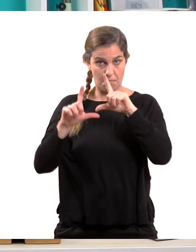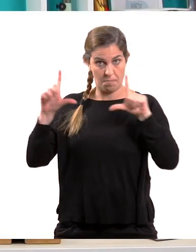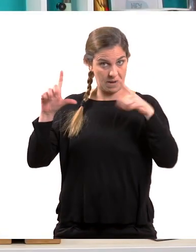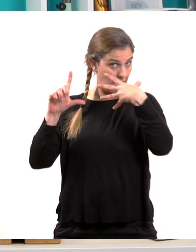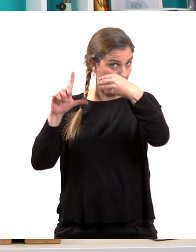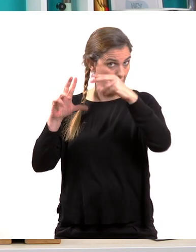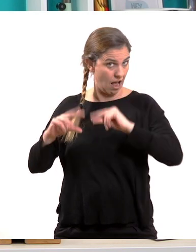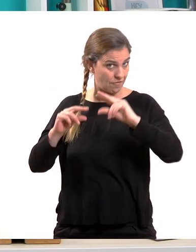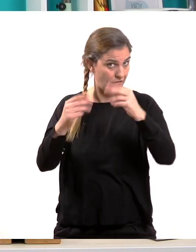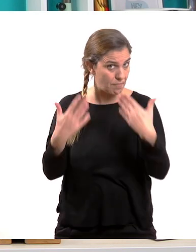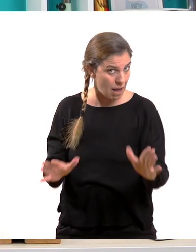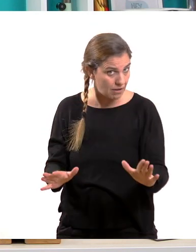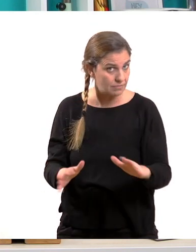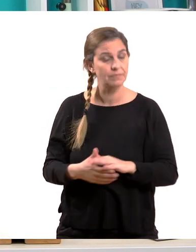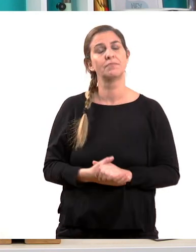Μπράβο, παιδιά.